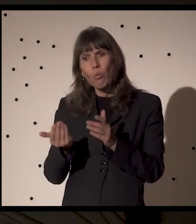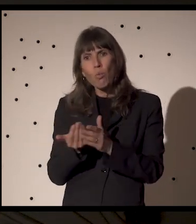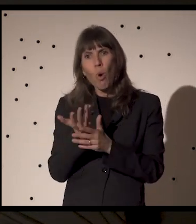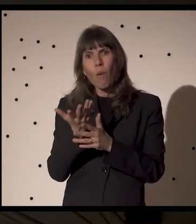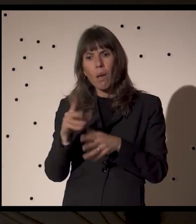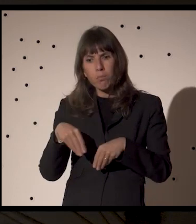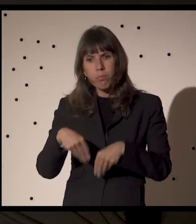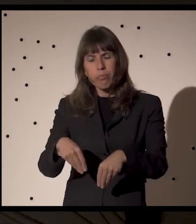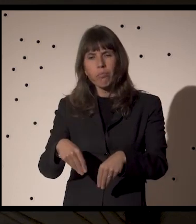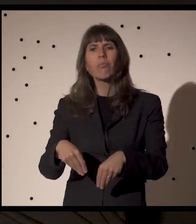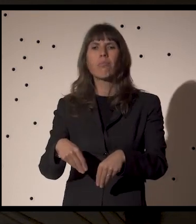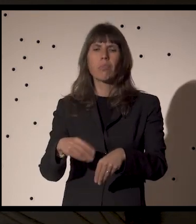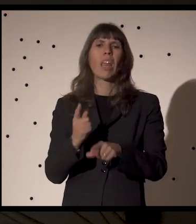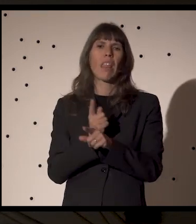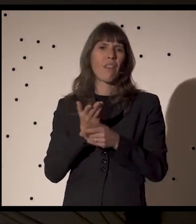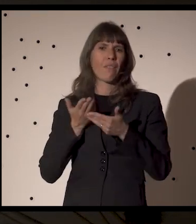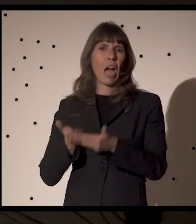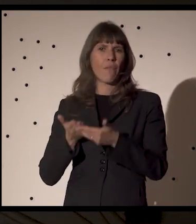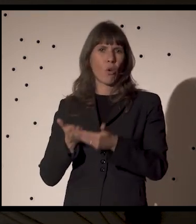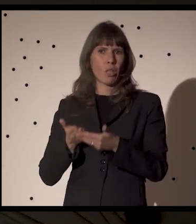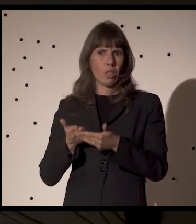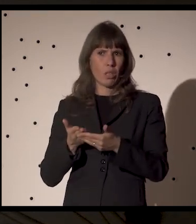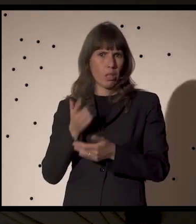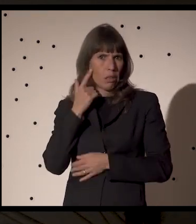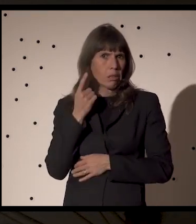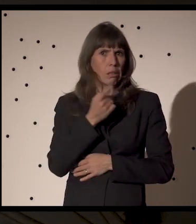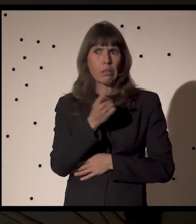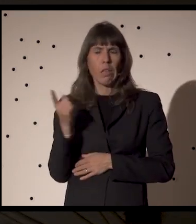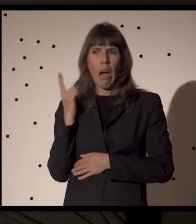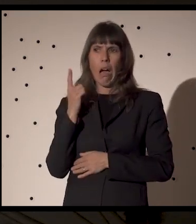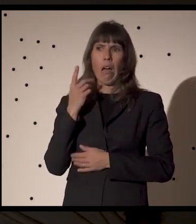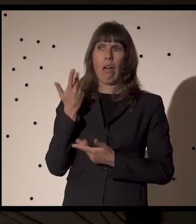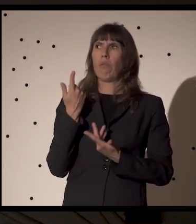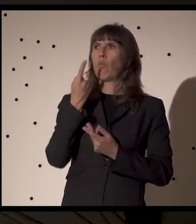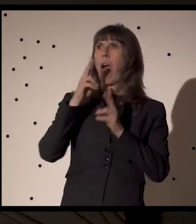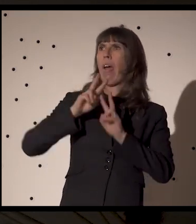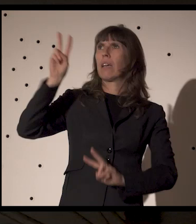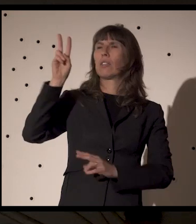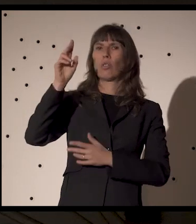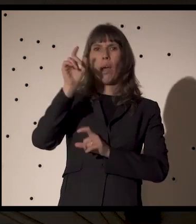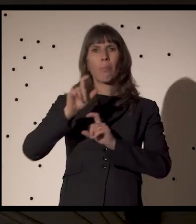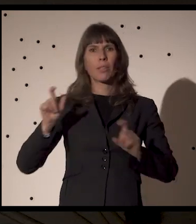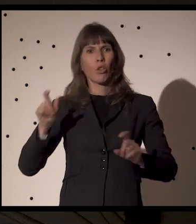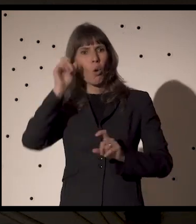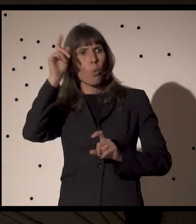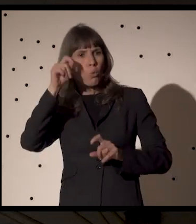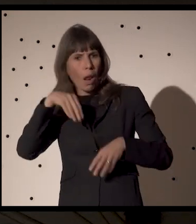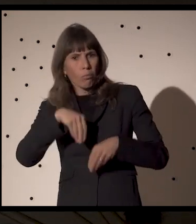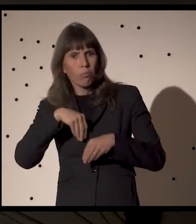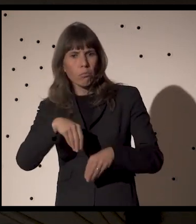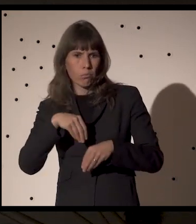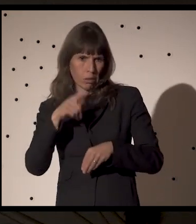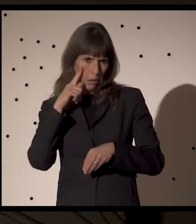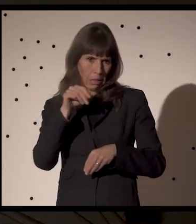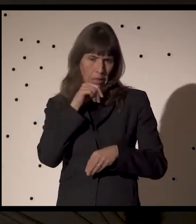fondamentale per un paese e sia fondamentale per la crescita individuale collettiva e per aggregare Comunità ma